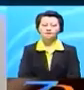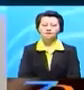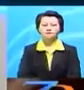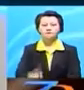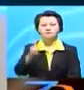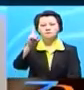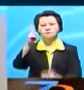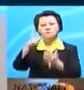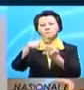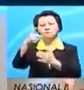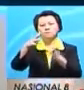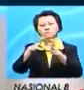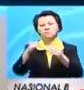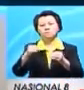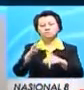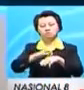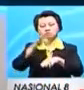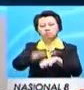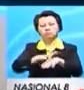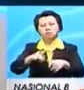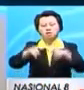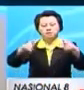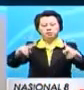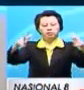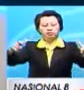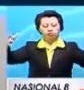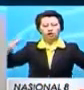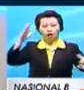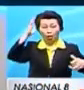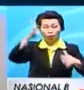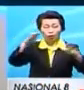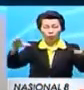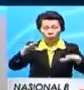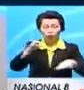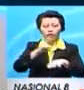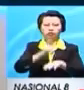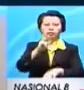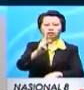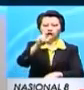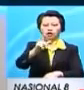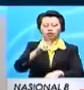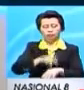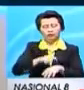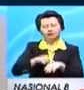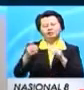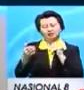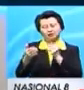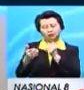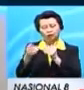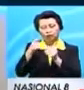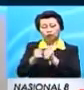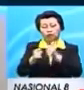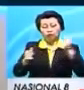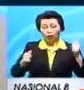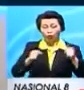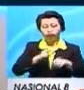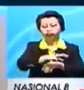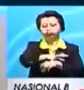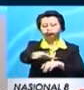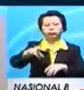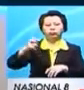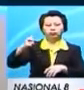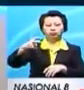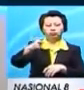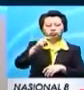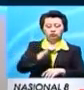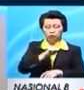Satu program pembasmian nyamuk Aedes secara besar-besaran akan diadakan di ibu negara dalam masa terdekat bagi mencegah penularan virus